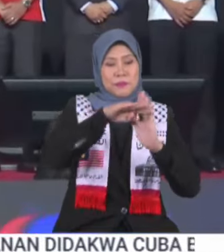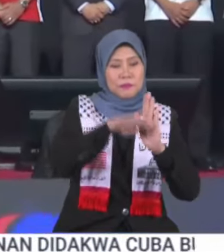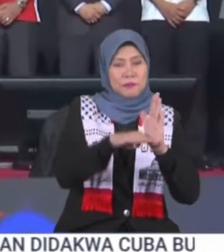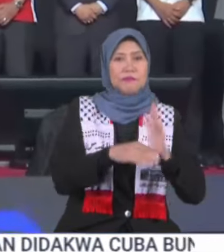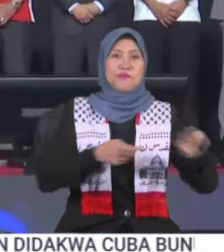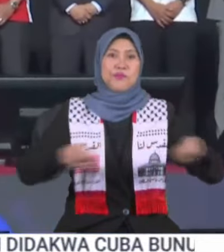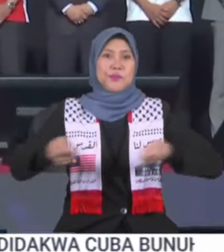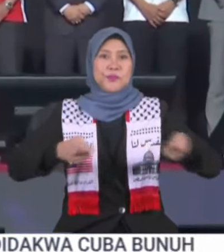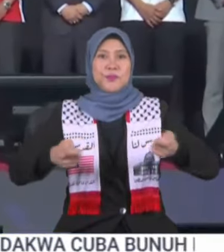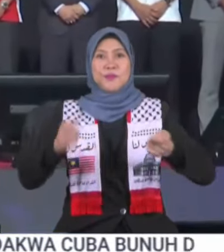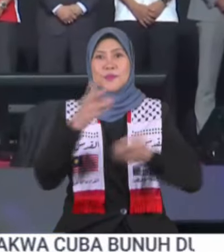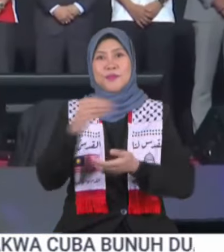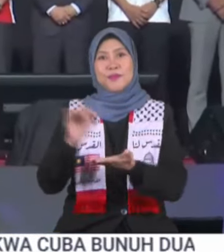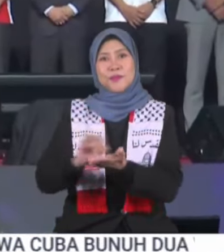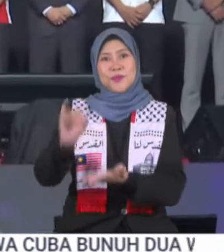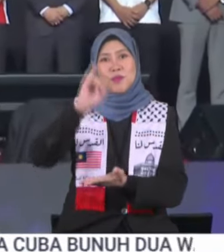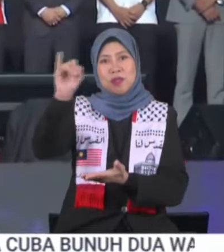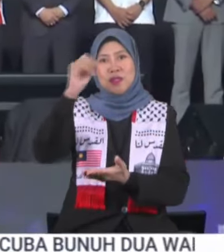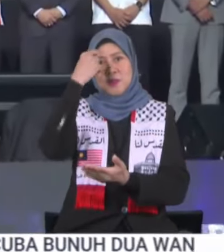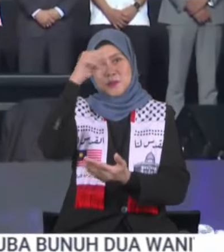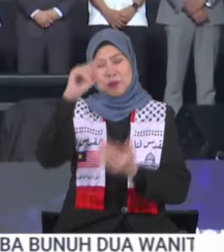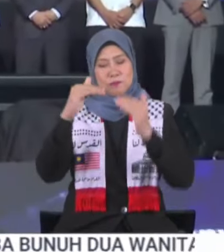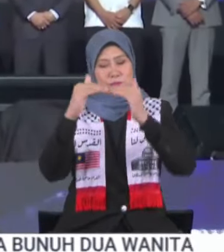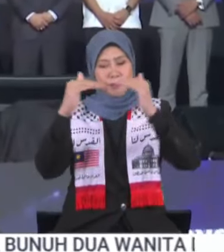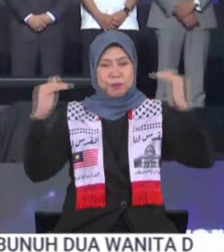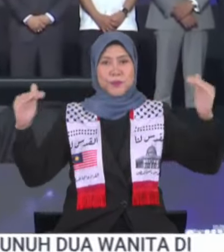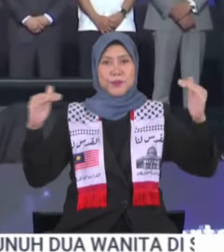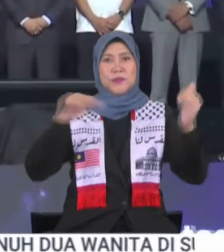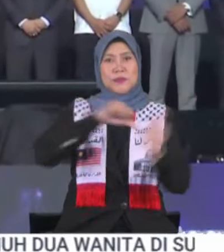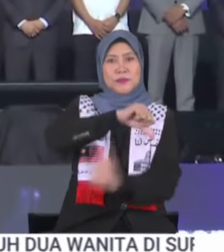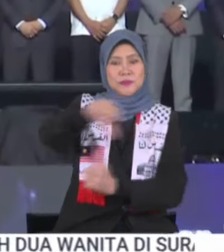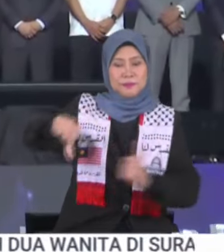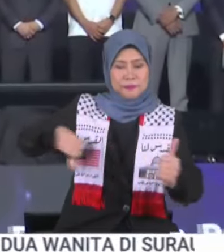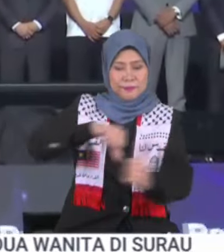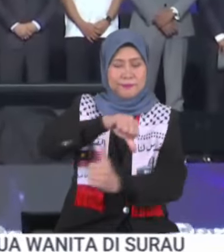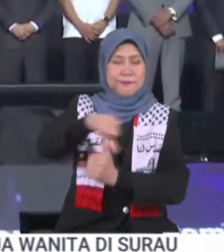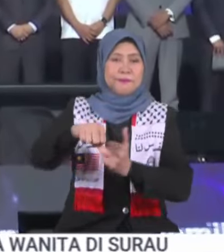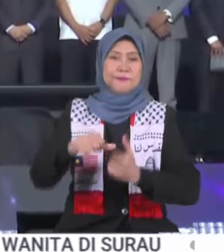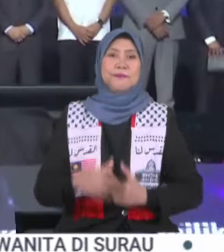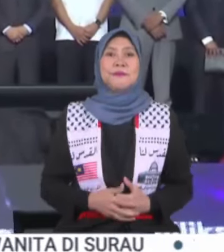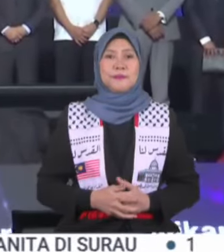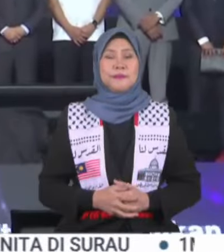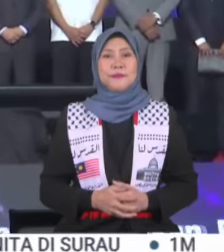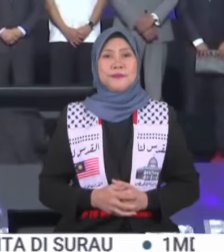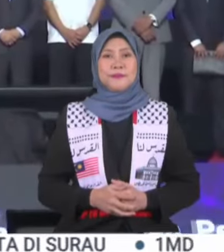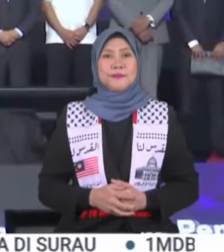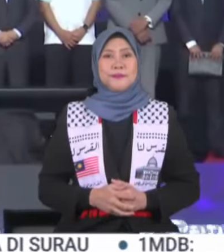kerukunan tata kelola dan institusi serta menegakkan keadilan sosial.